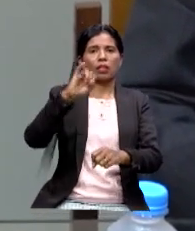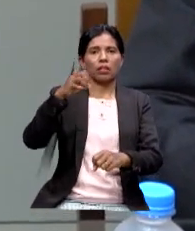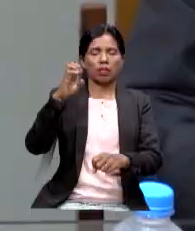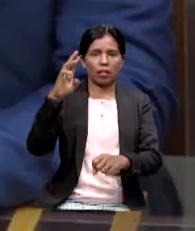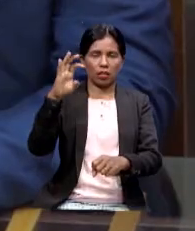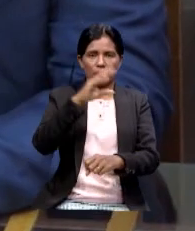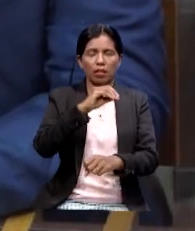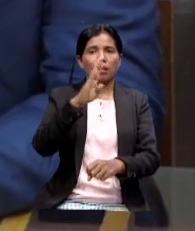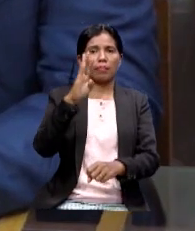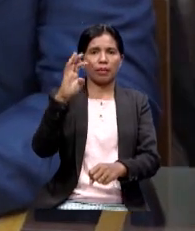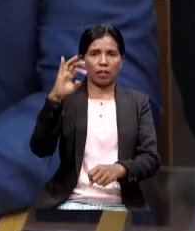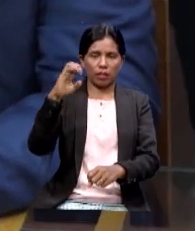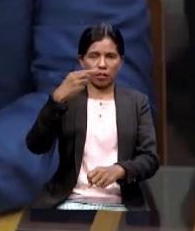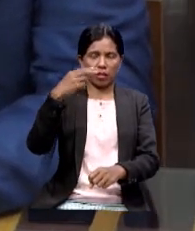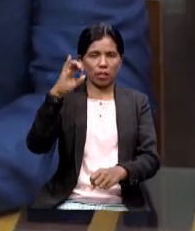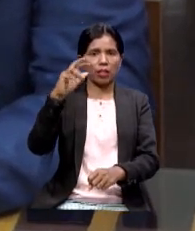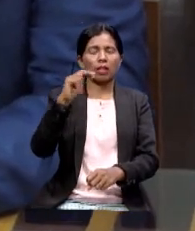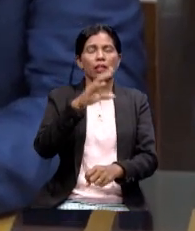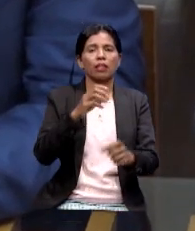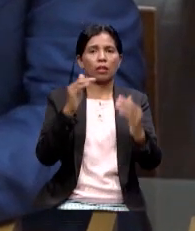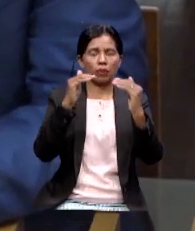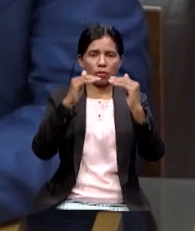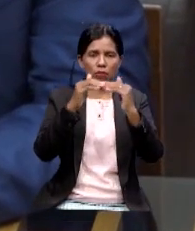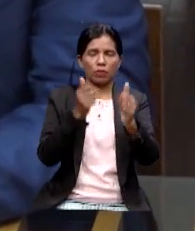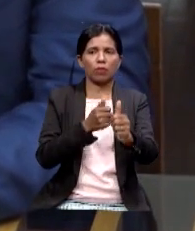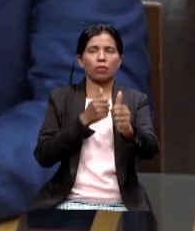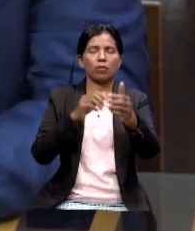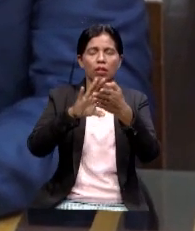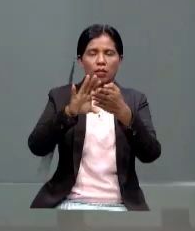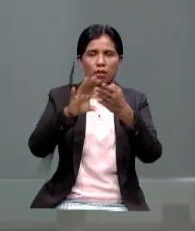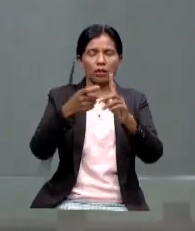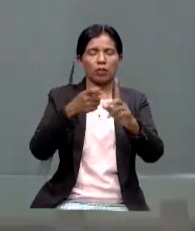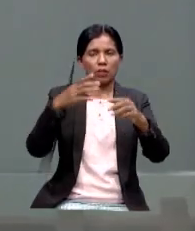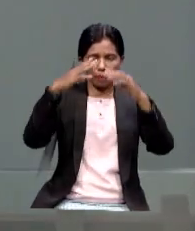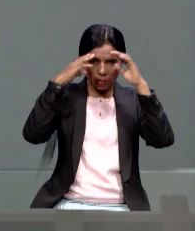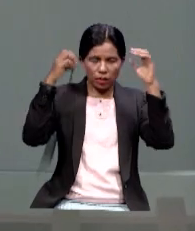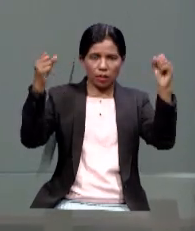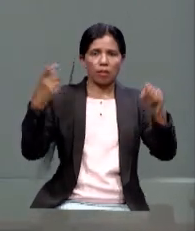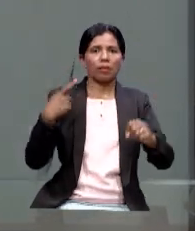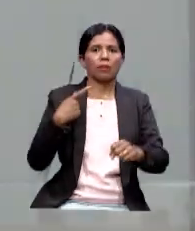Brahim Boukhali encontro ne tuir pedidu Husi presidenti parlamentu Algeria.